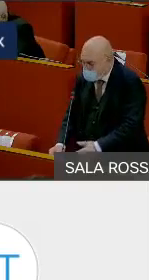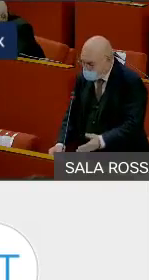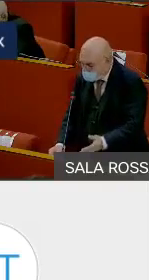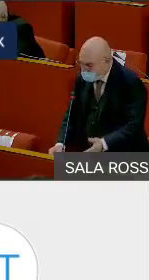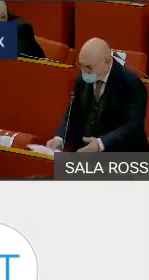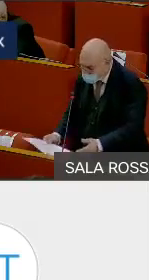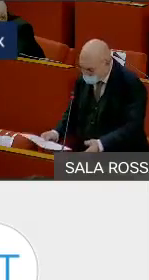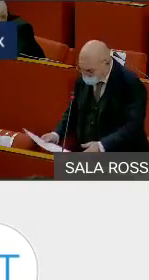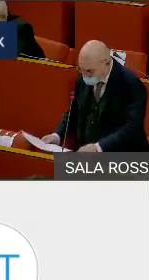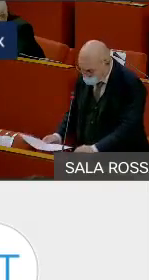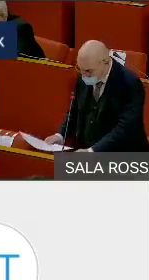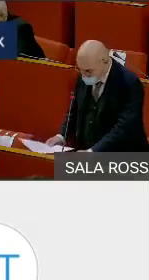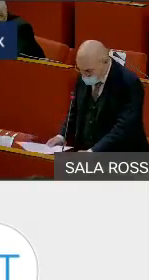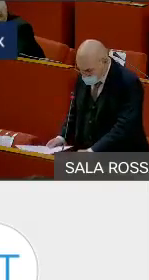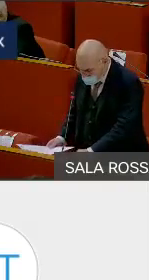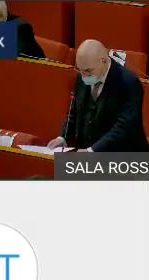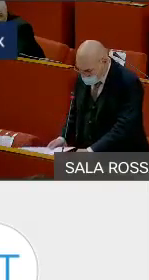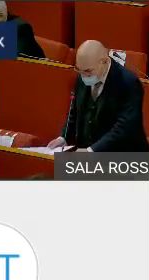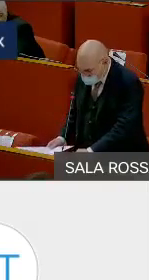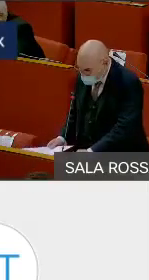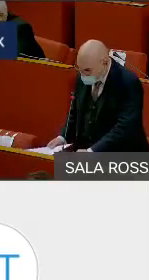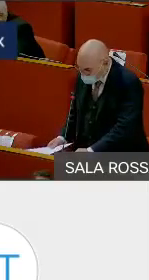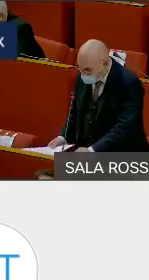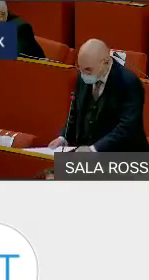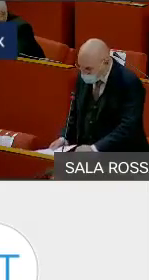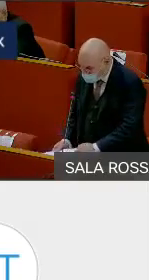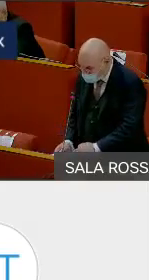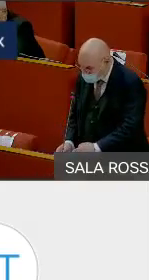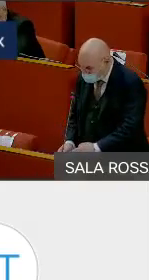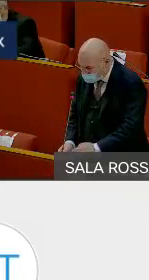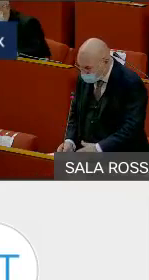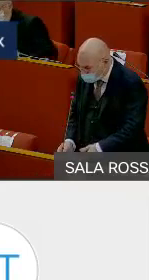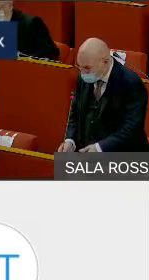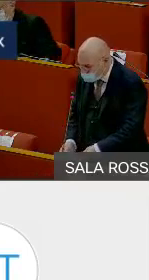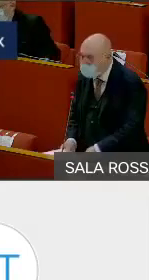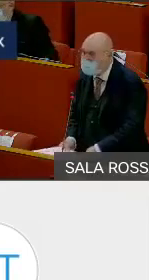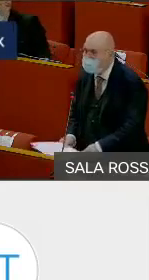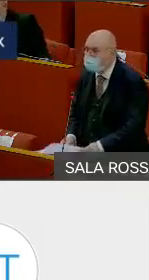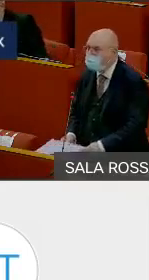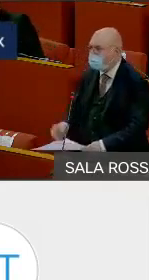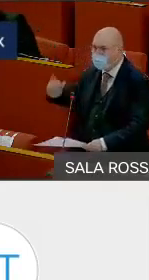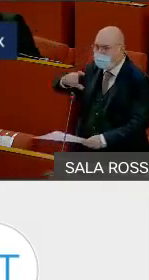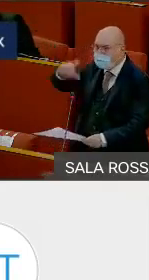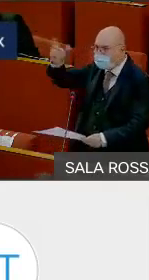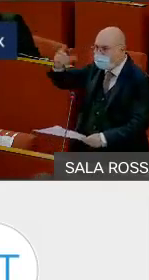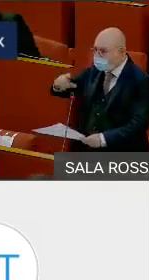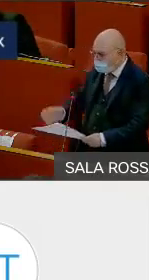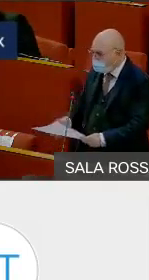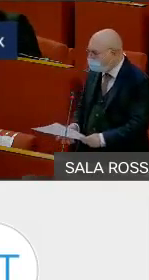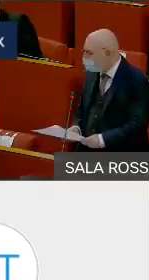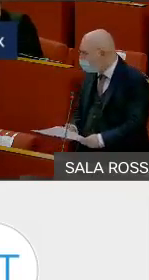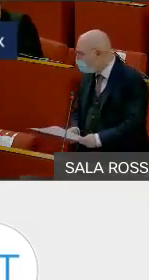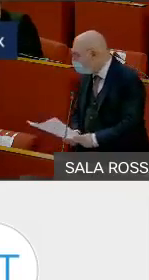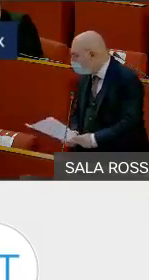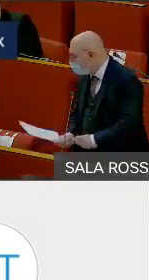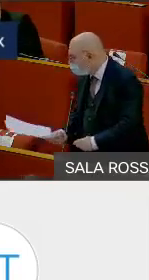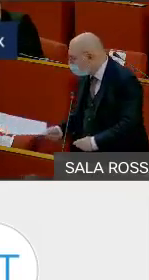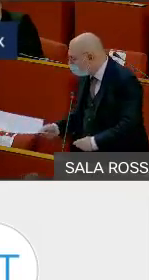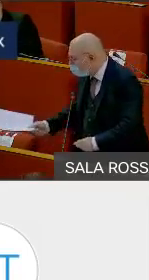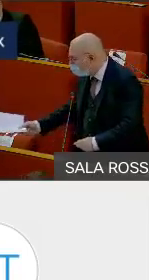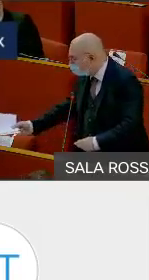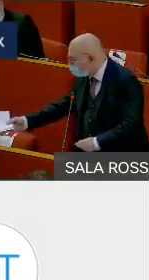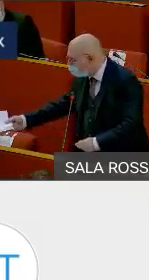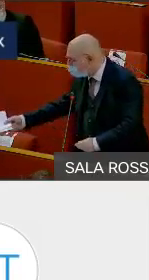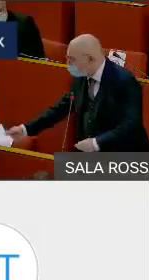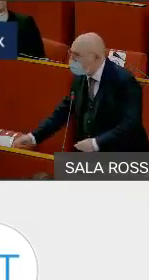per cui nel 205 e comunque anche poi nel 231 si insiste in due punti diversi della delibera perché